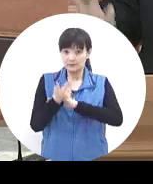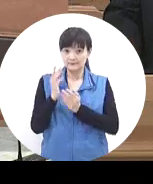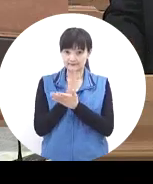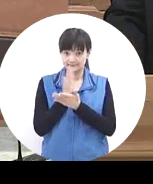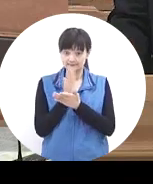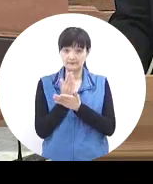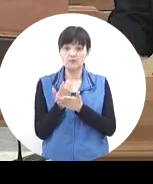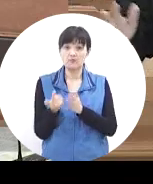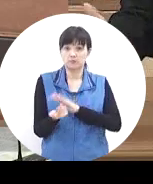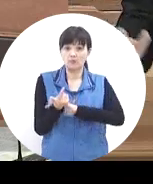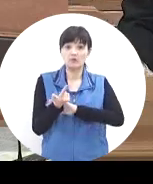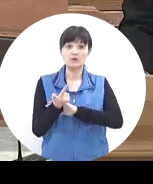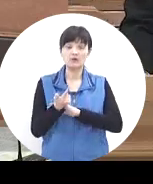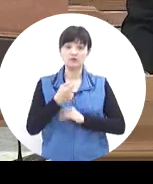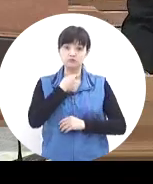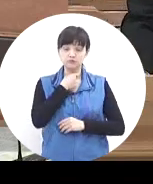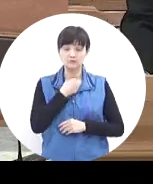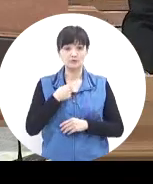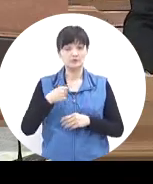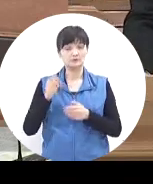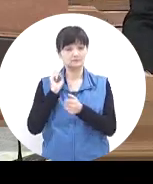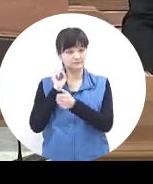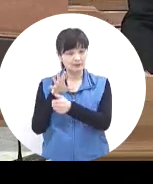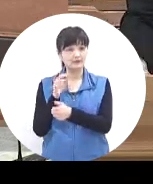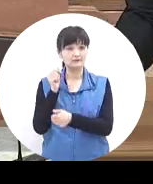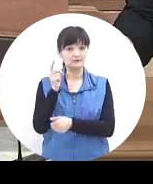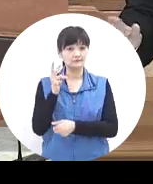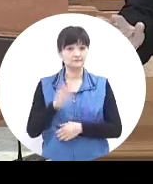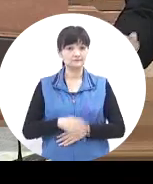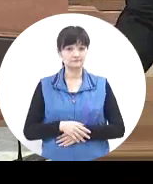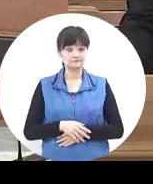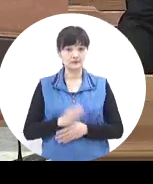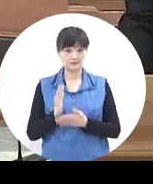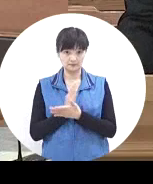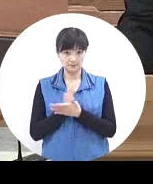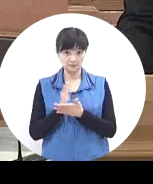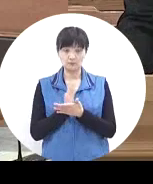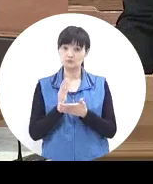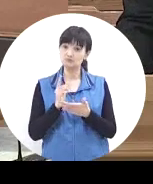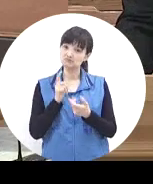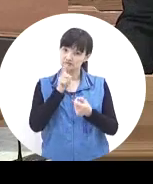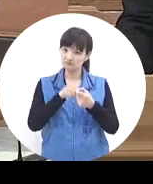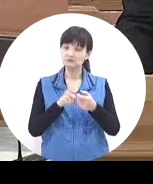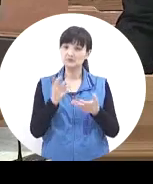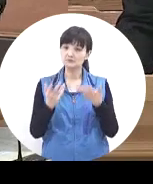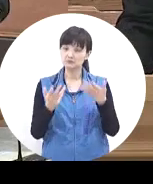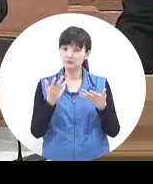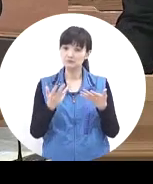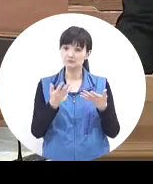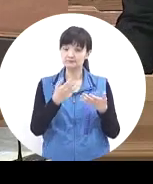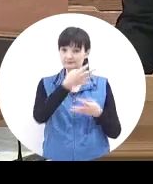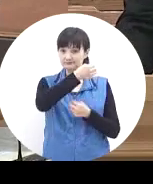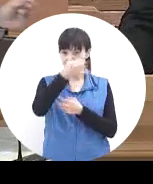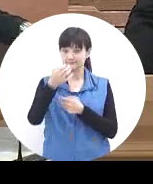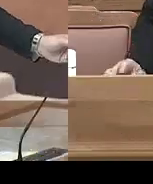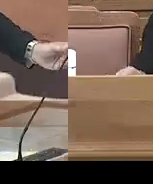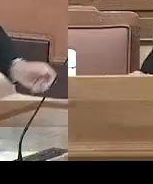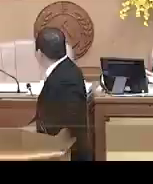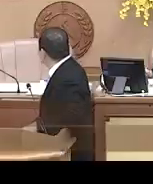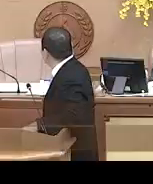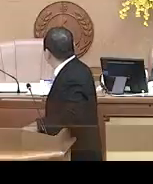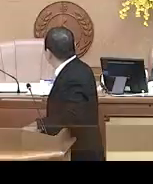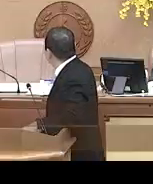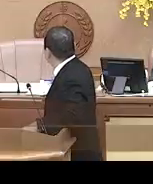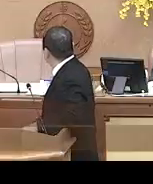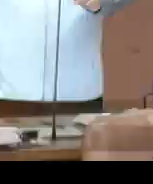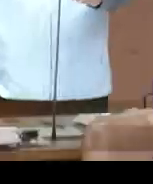经评估很多年了，也讲了很多次了。所以其实评估的专业大概也不会相差4年。 请说明中宋议员，拍摄